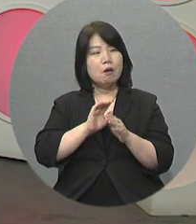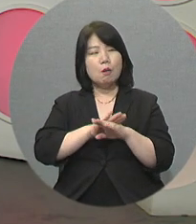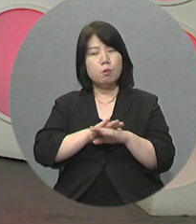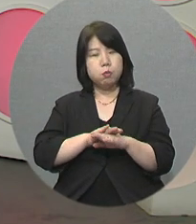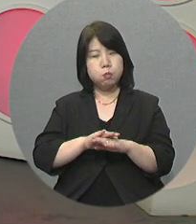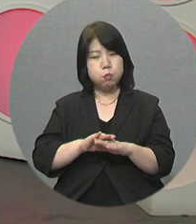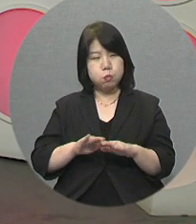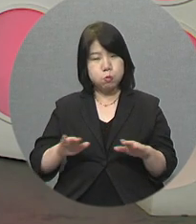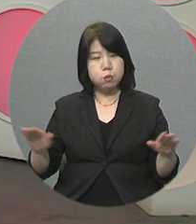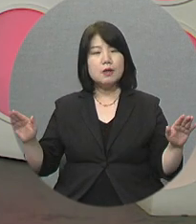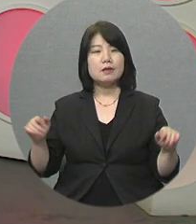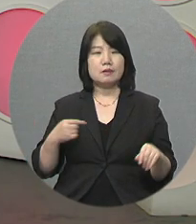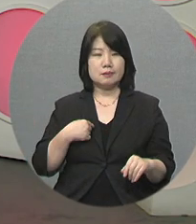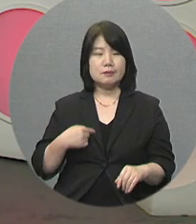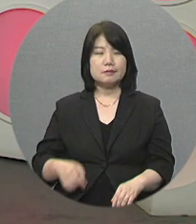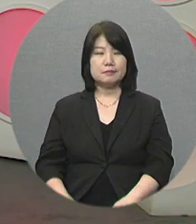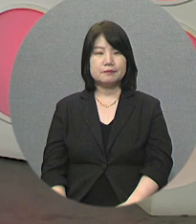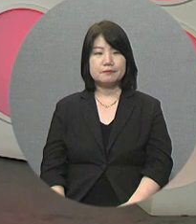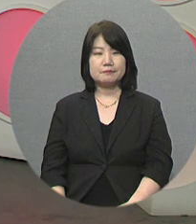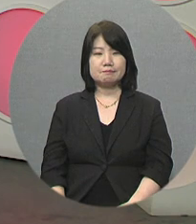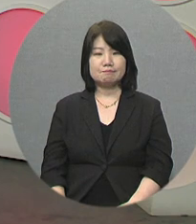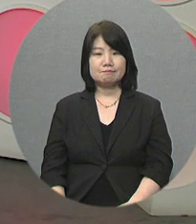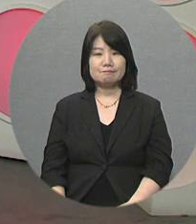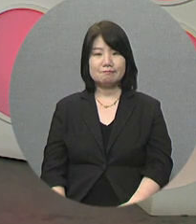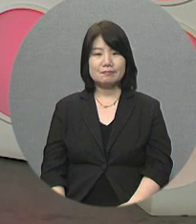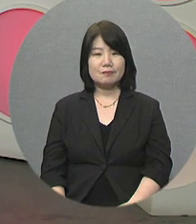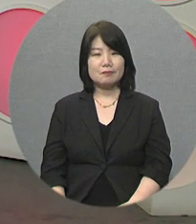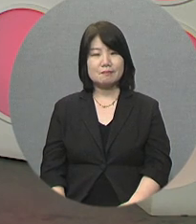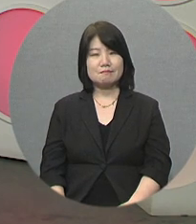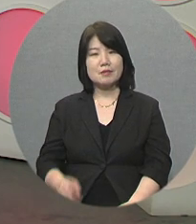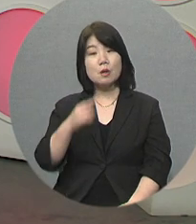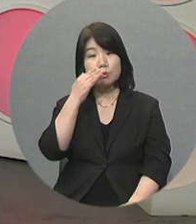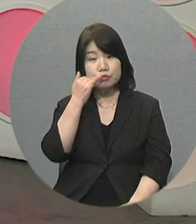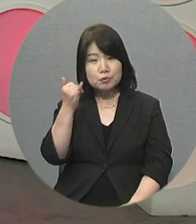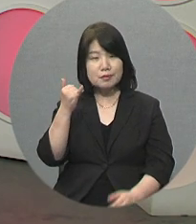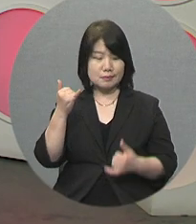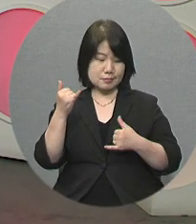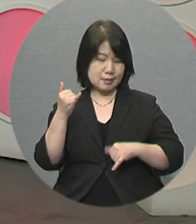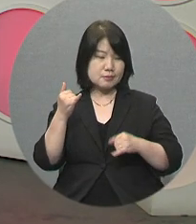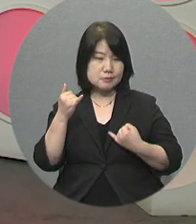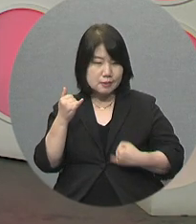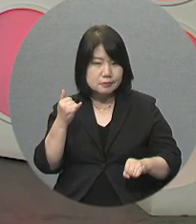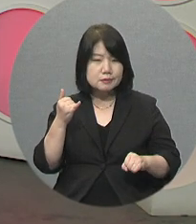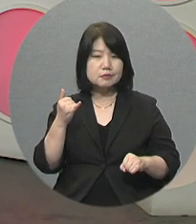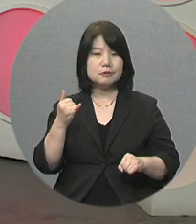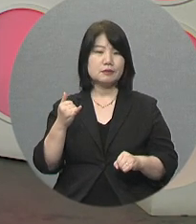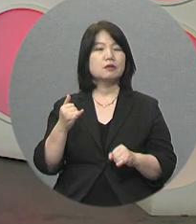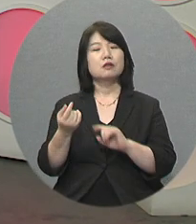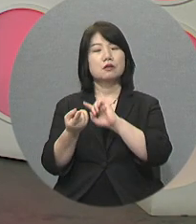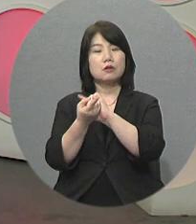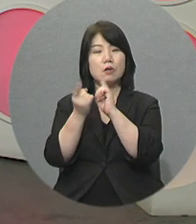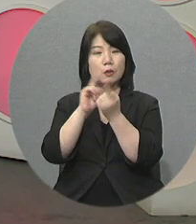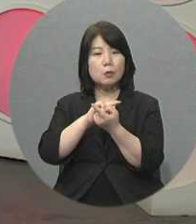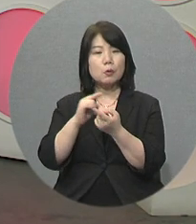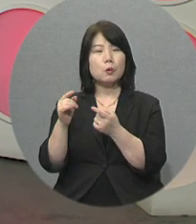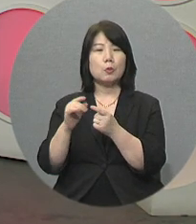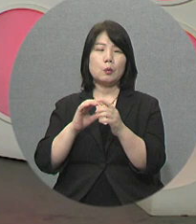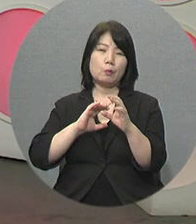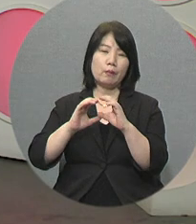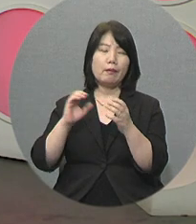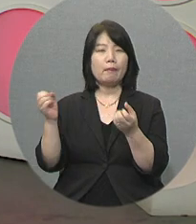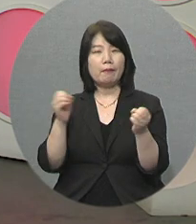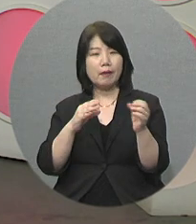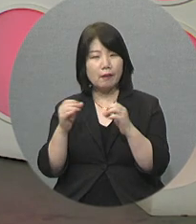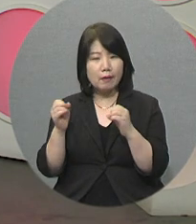것들이. 그러니까 이제 뭐 부녀간이든 뭐 부자간이든 모녀간이든 모자간이든 서로 또 이렇게 소통하다 보면